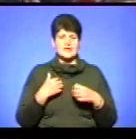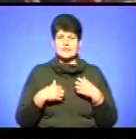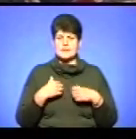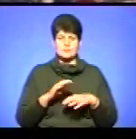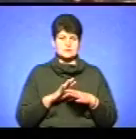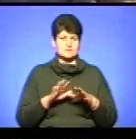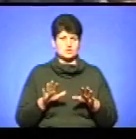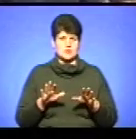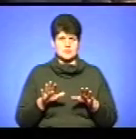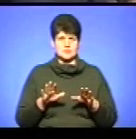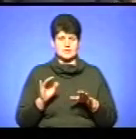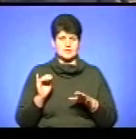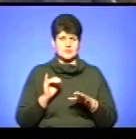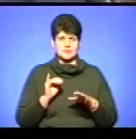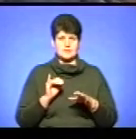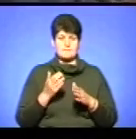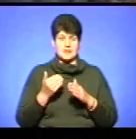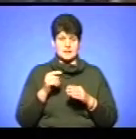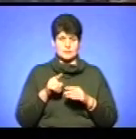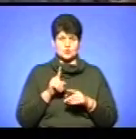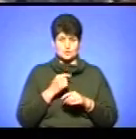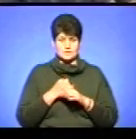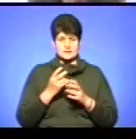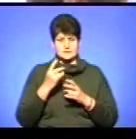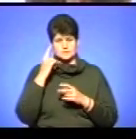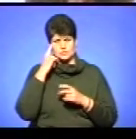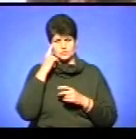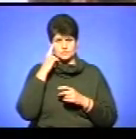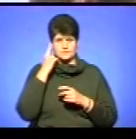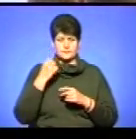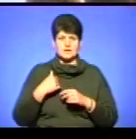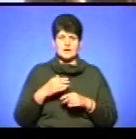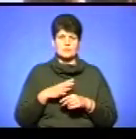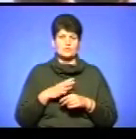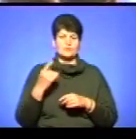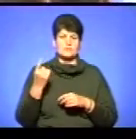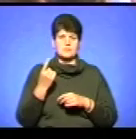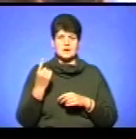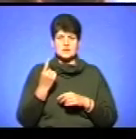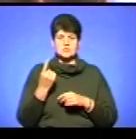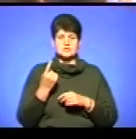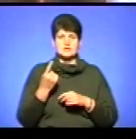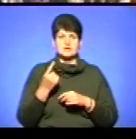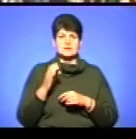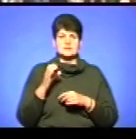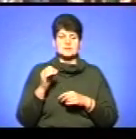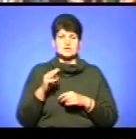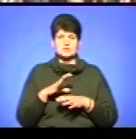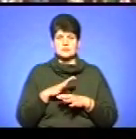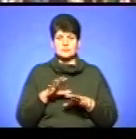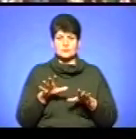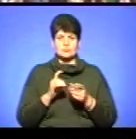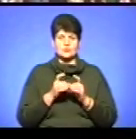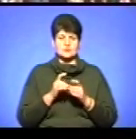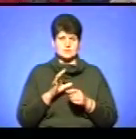поспішати і перед тим, як щось робити, подумати. Я був перший жеребець, Саші не було, бо це